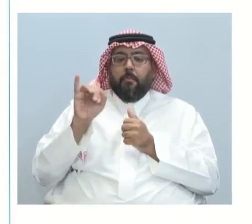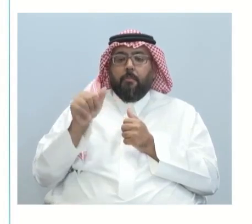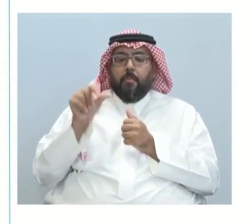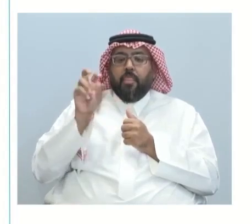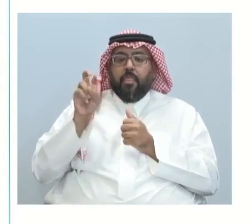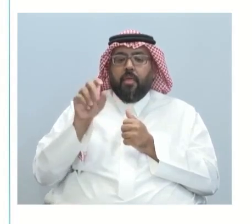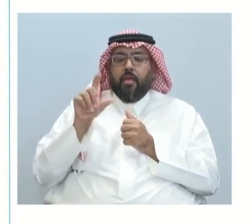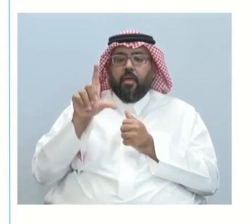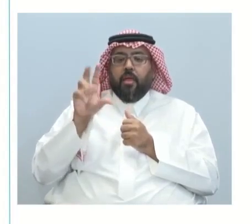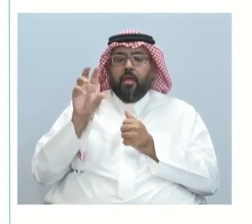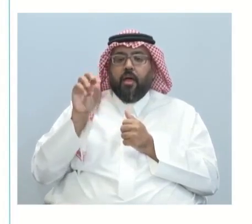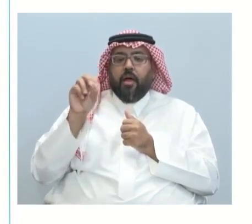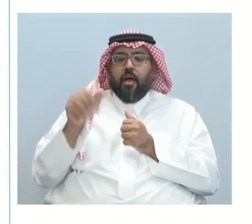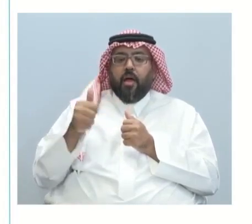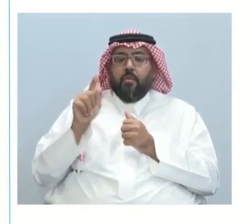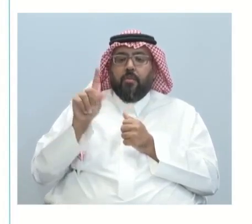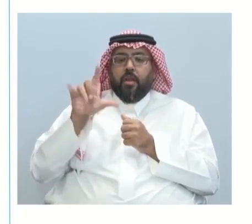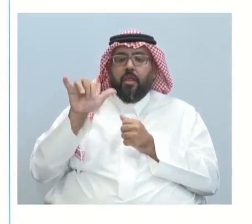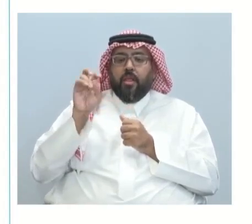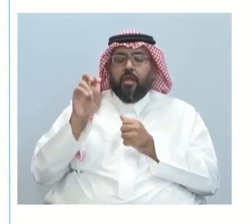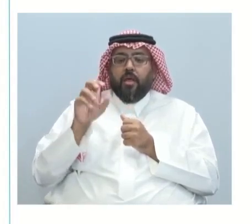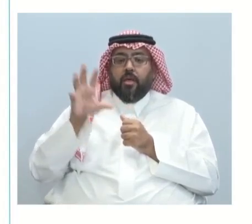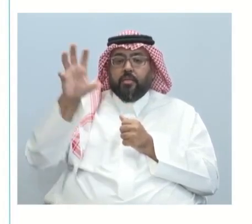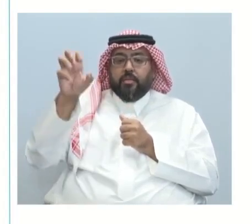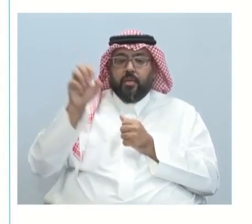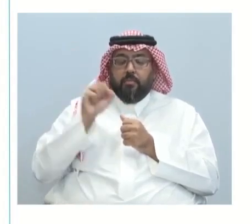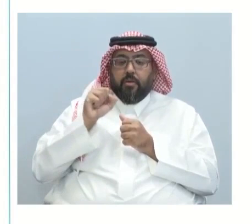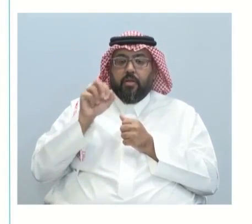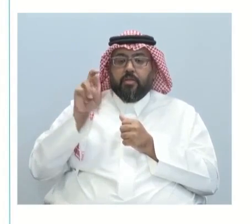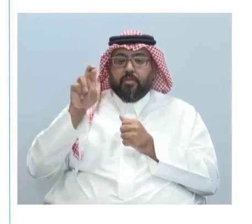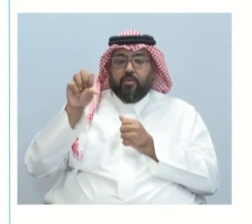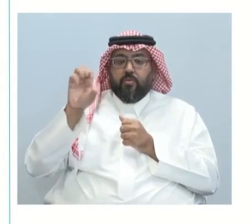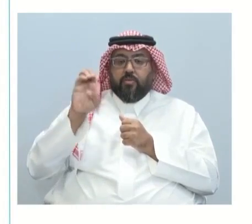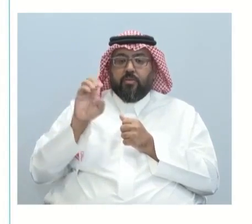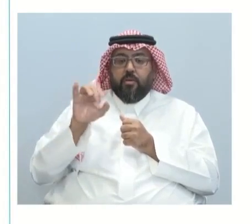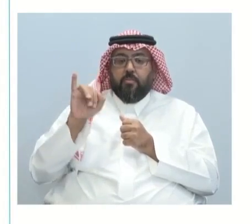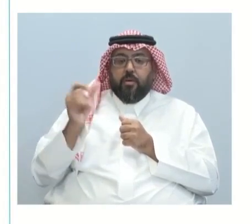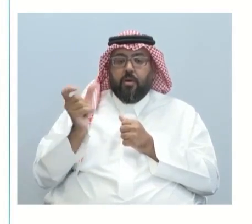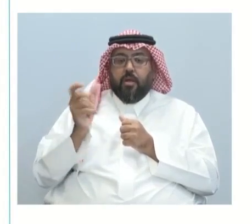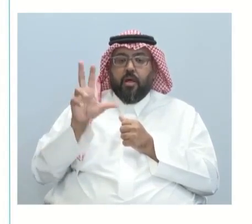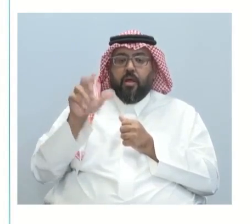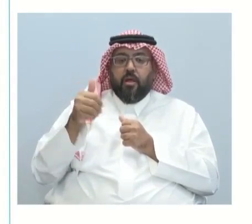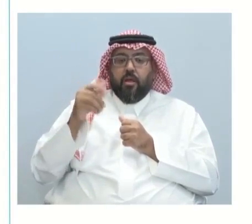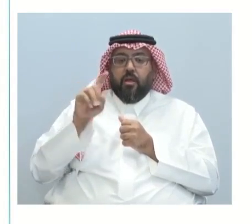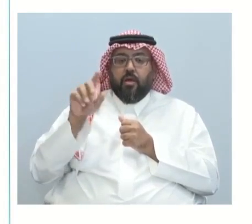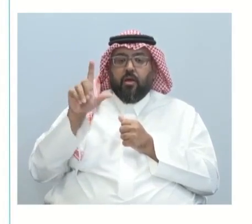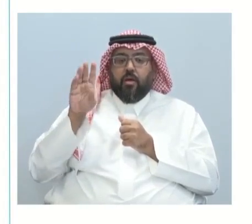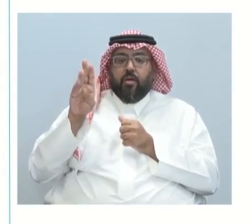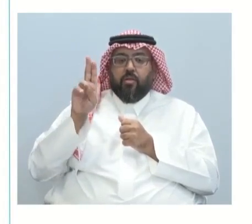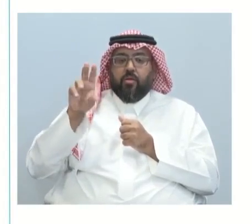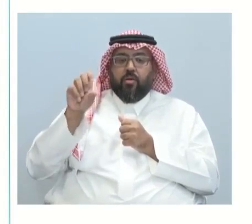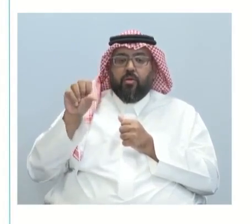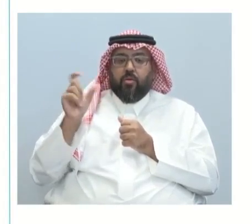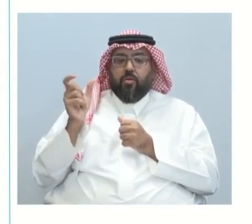لديها قابليه لاستقبال ايش زوج من الالكترون حنا ذكرنا بالزوج من الالكترونات